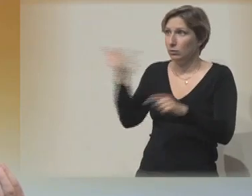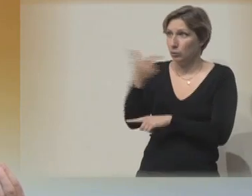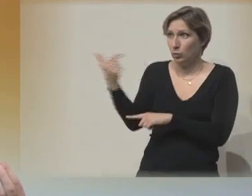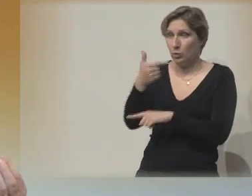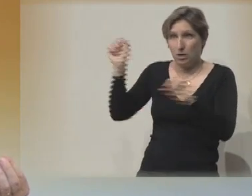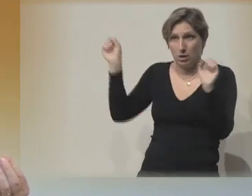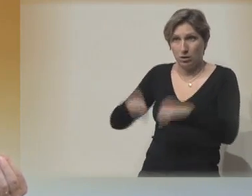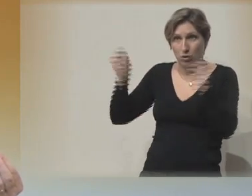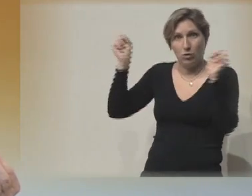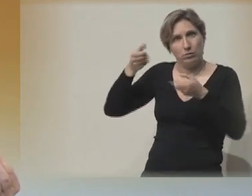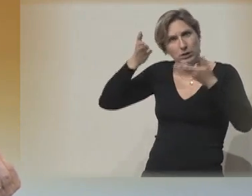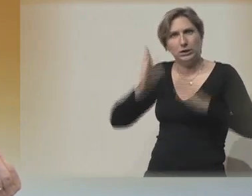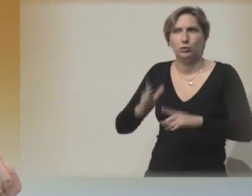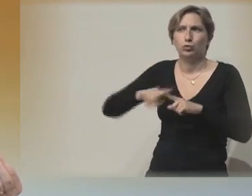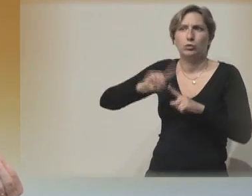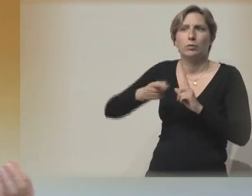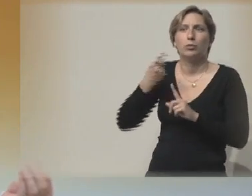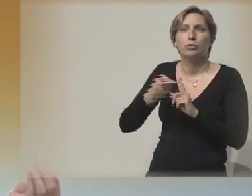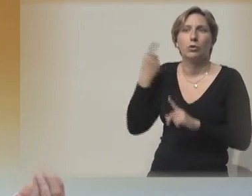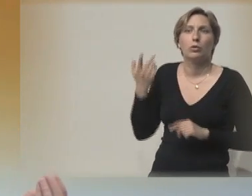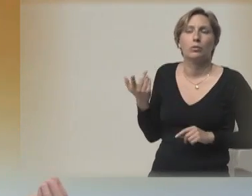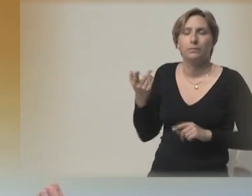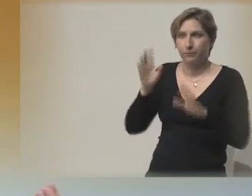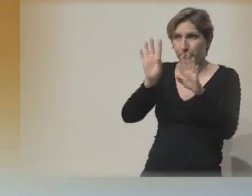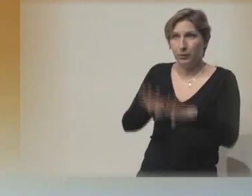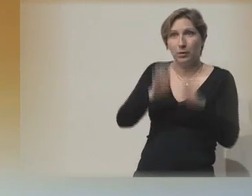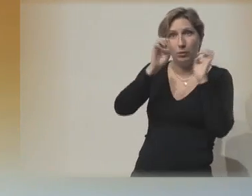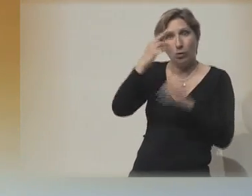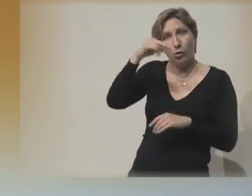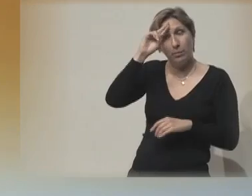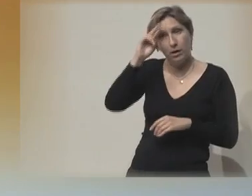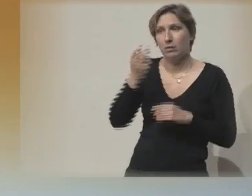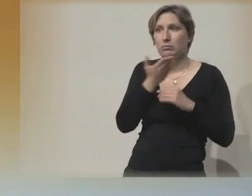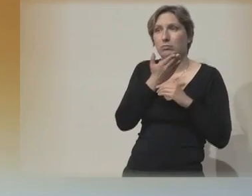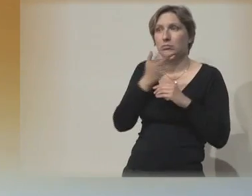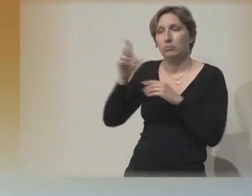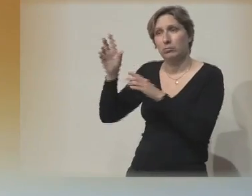toute décision importante. Parlement européen, représentants des gouvernements.